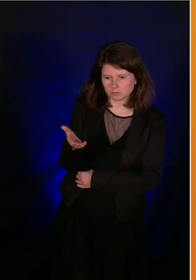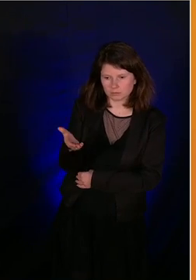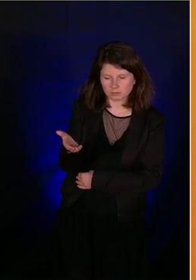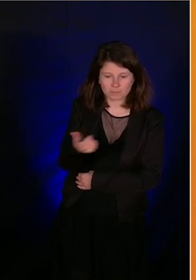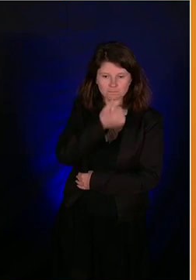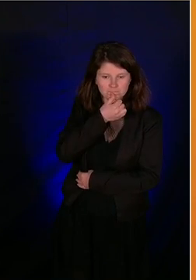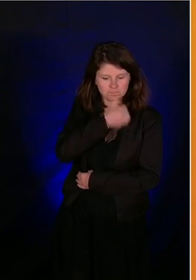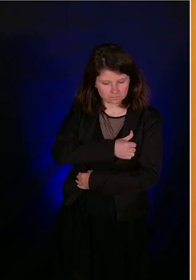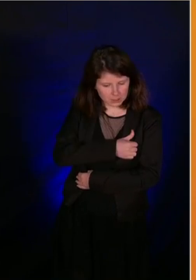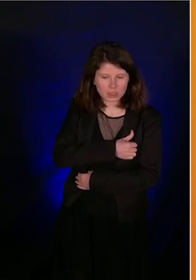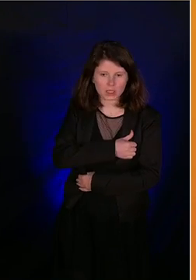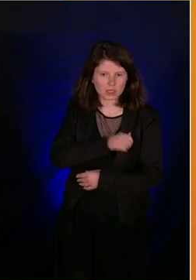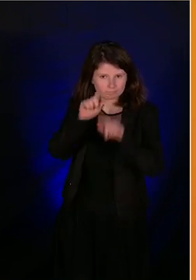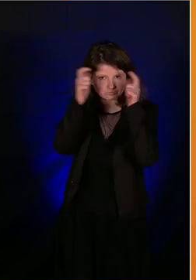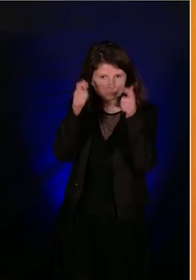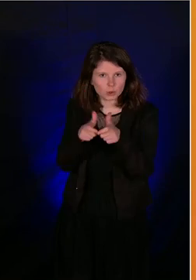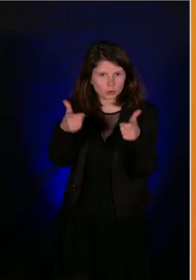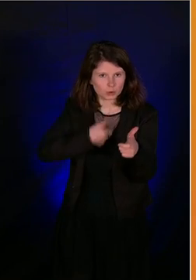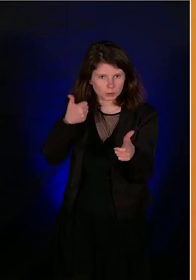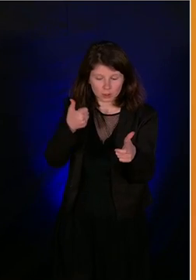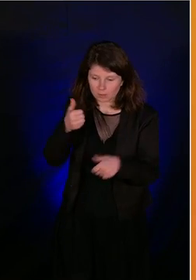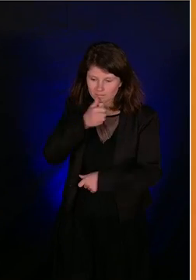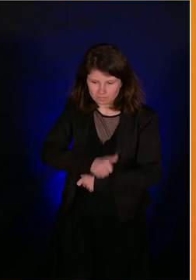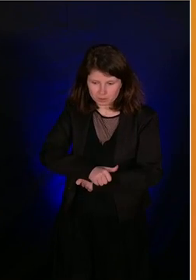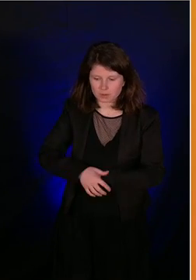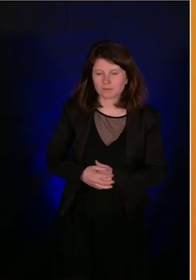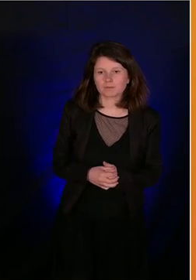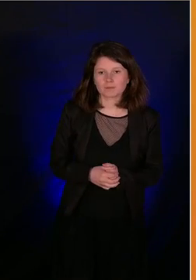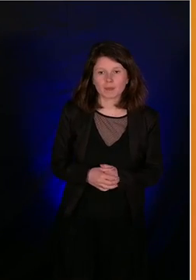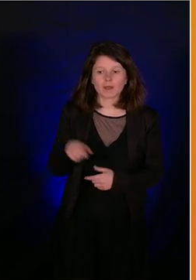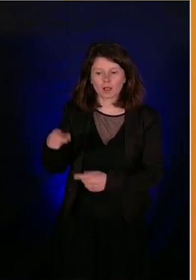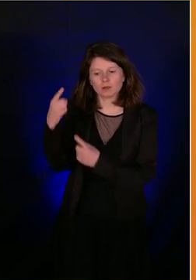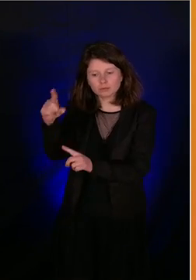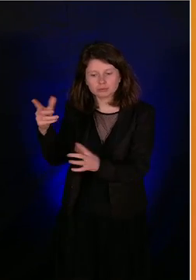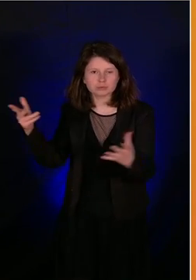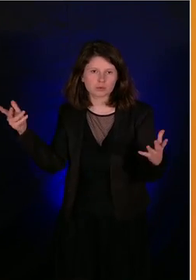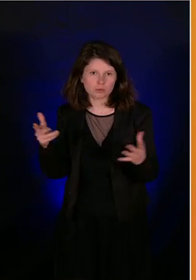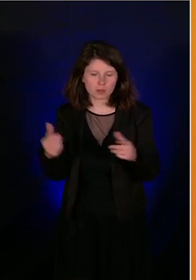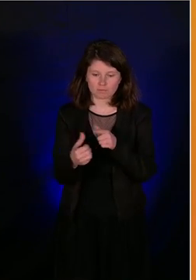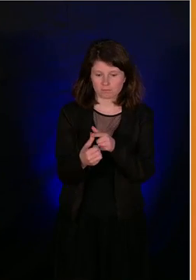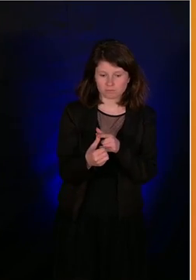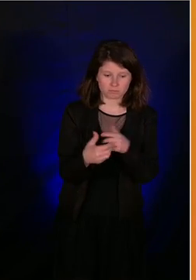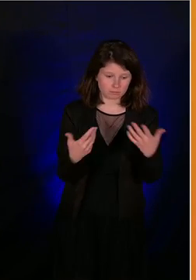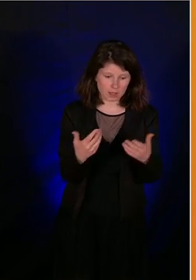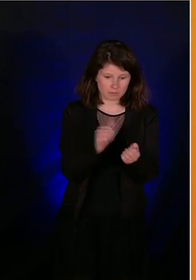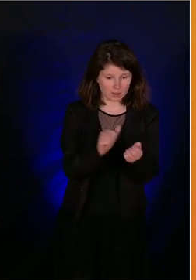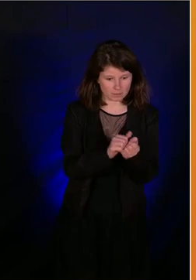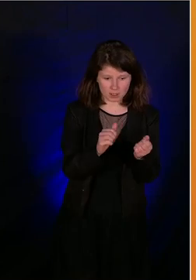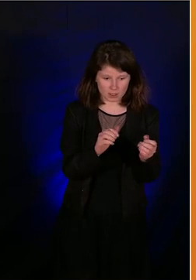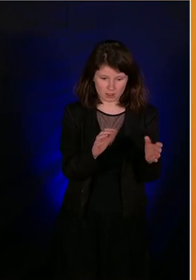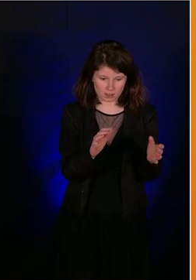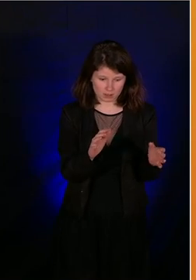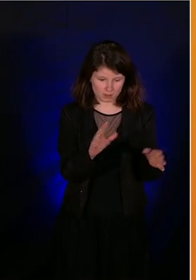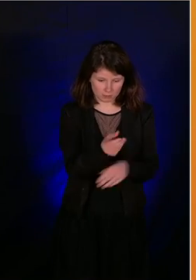autoentre ur leur revendications cétait les suivantes obtenir leur régularisation une requalification en